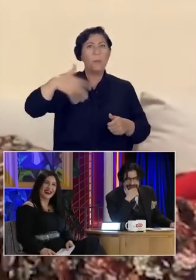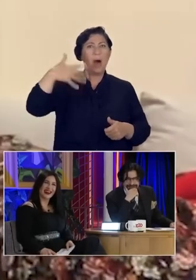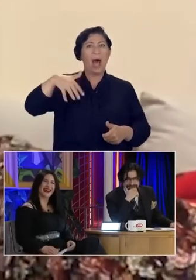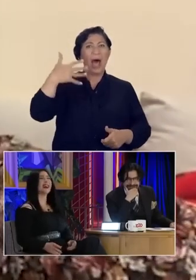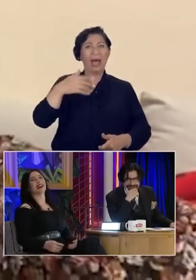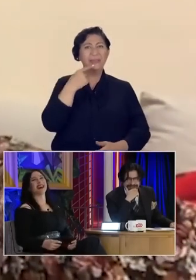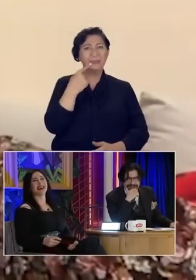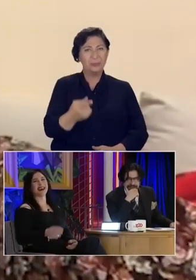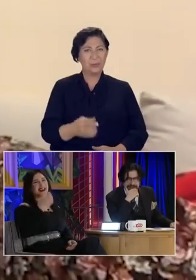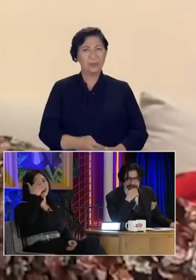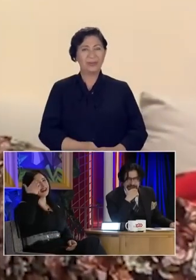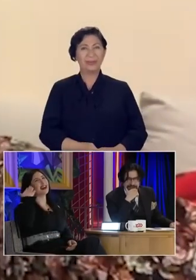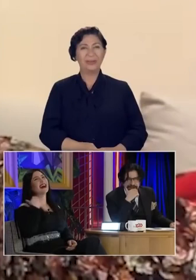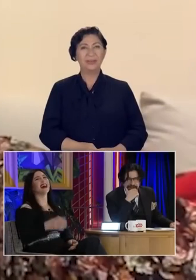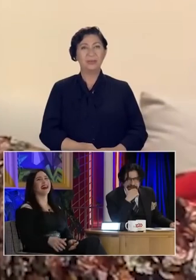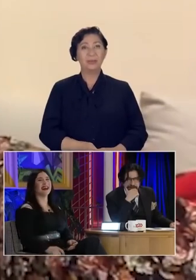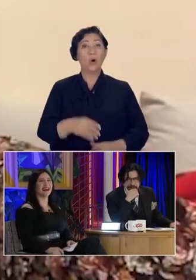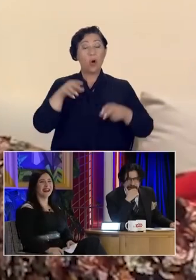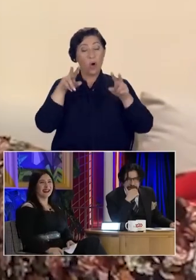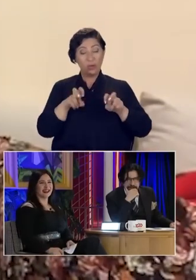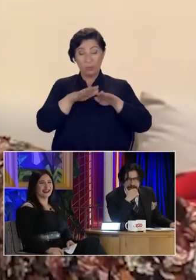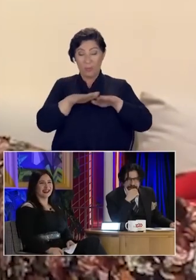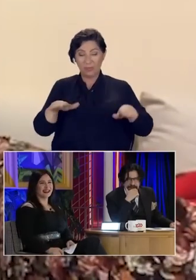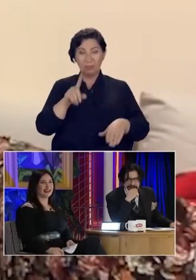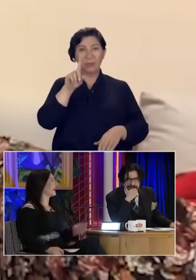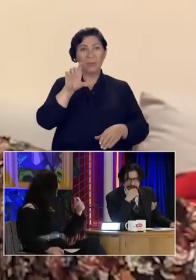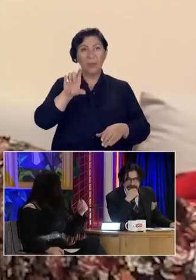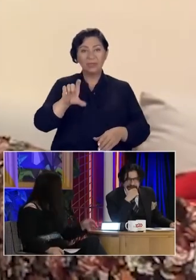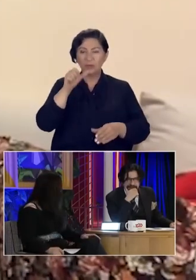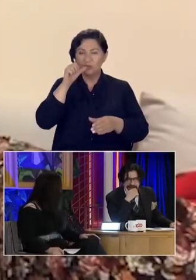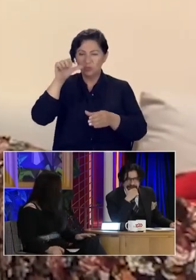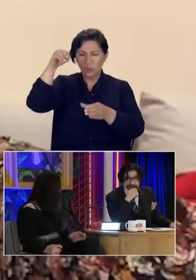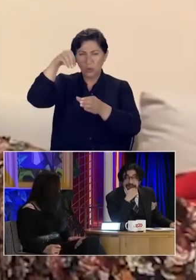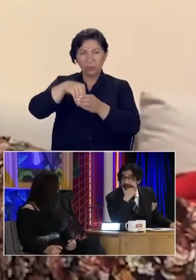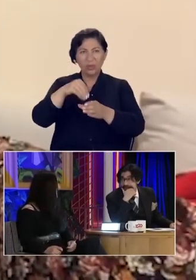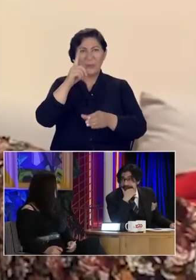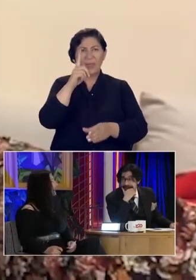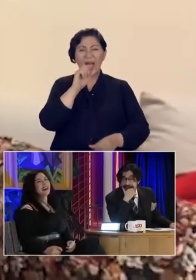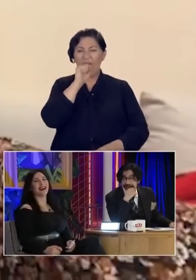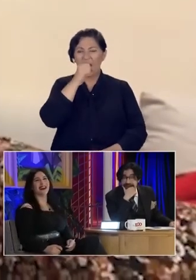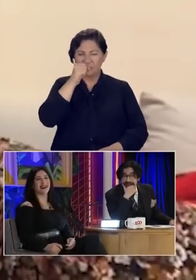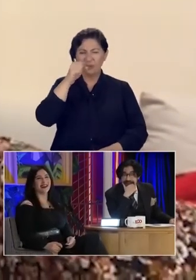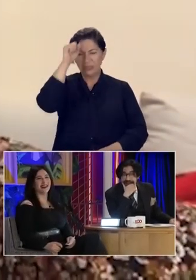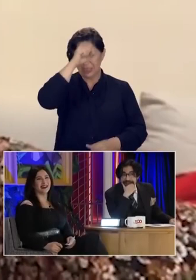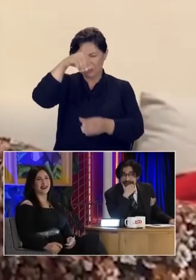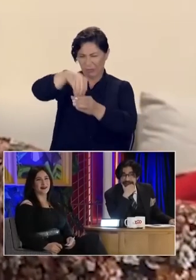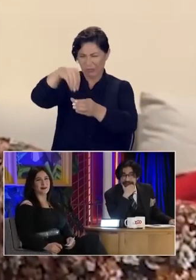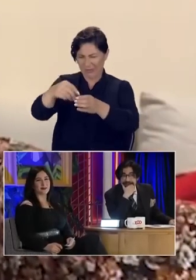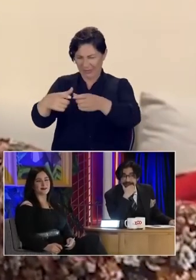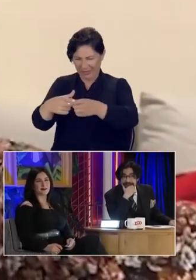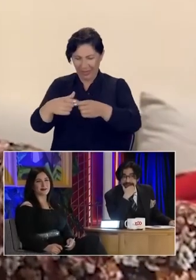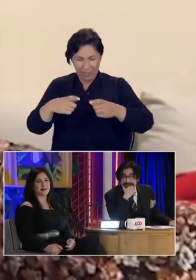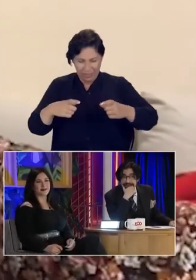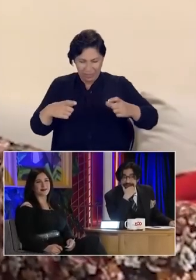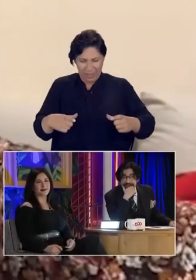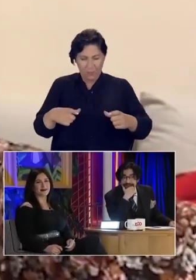çağırmadılar. Oturduk masaya bir bardağın içine suyun içine koymuşla bir tane havuç bir tane salatalık tabakların içine